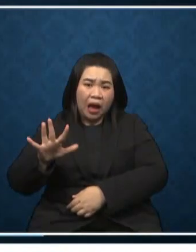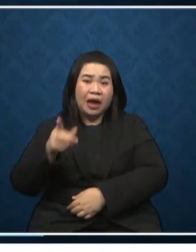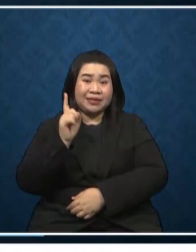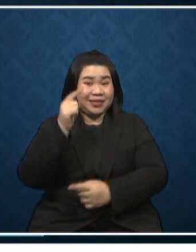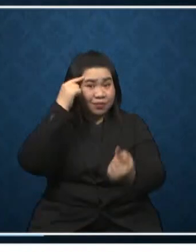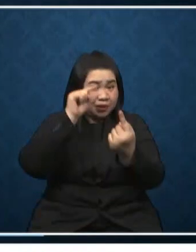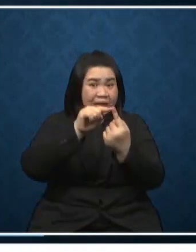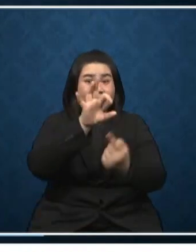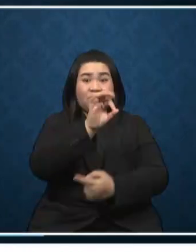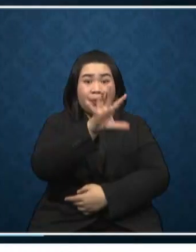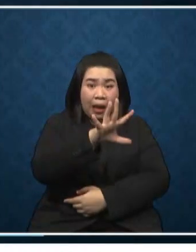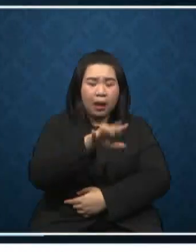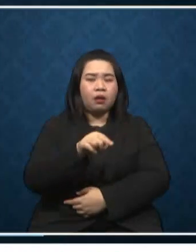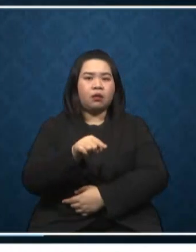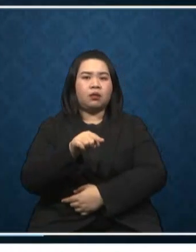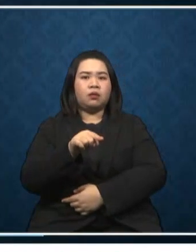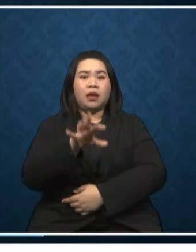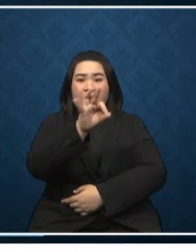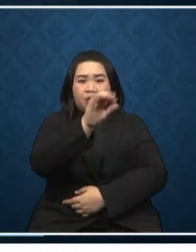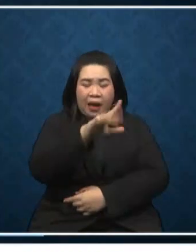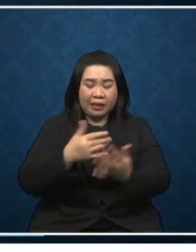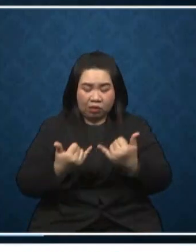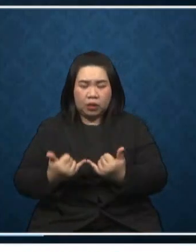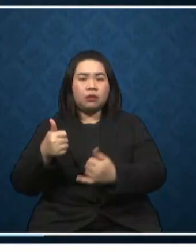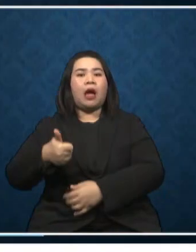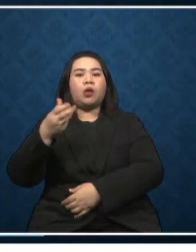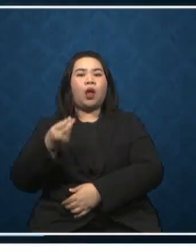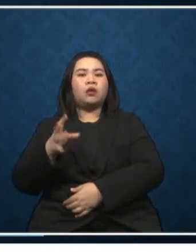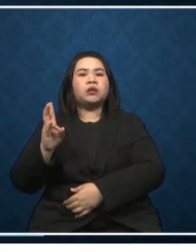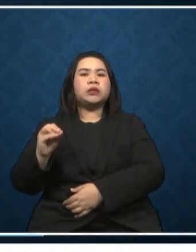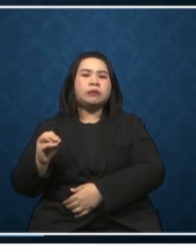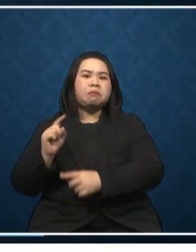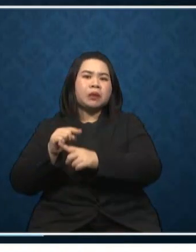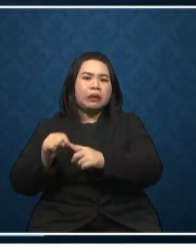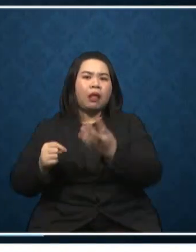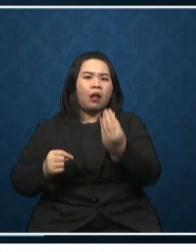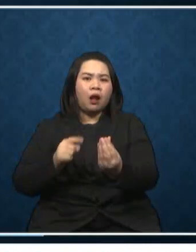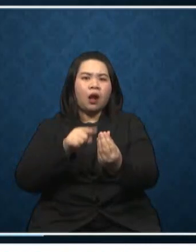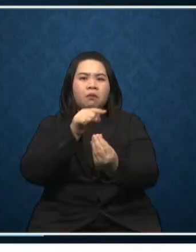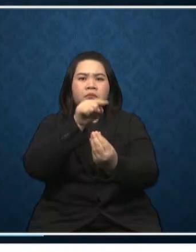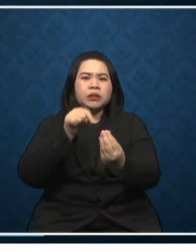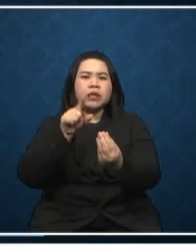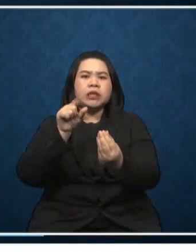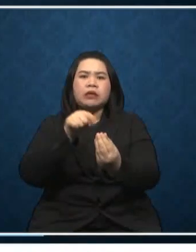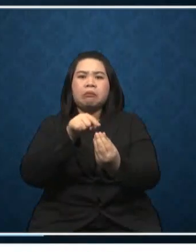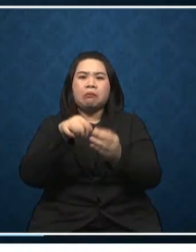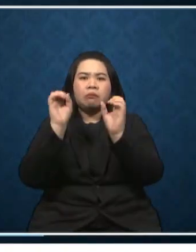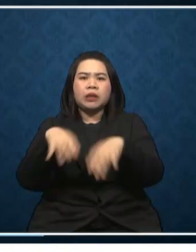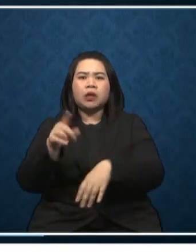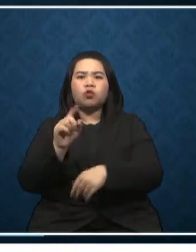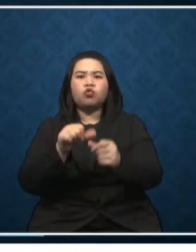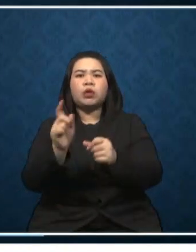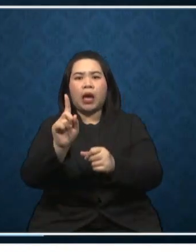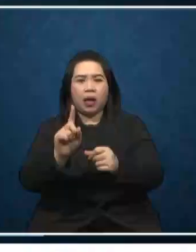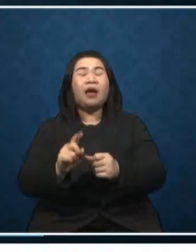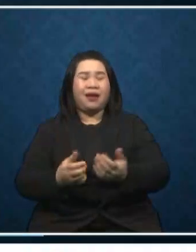่ถึ 70% เราตั้งเป้าไ้ 95ได้แ่ 70% ตอนนั้นที่เหลออีปมาณ 20% ไปอยู่ที่ไหนอันนี้